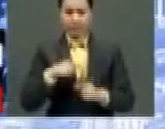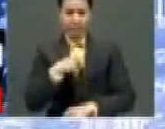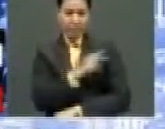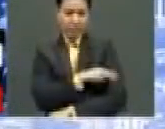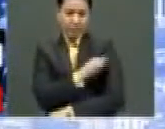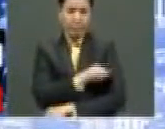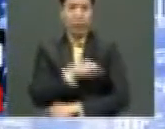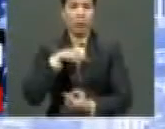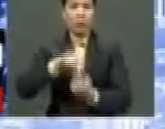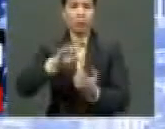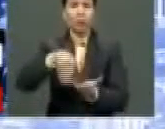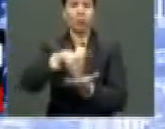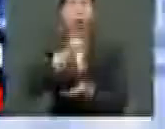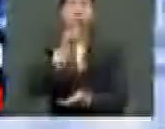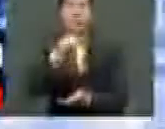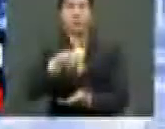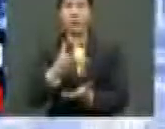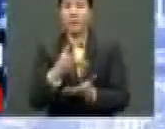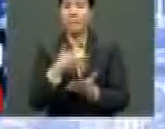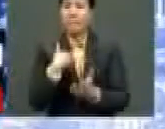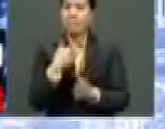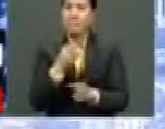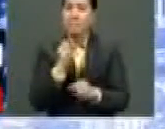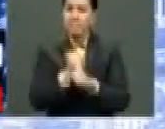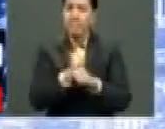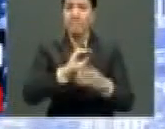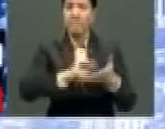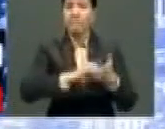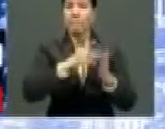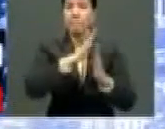วันอย่างที่เคยบอกไว้นะครับถ้าเผื่อป่วยขึ้นมาระหว่างกลางแล้วคุณเป็นป่วยตอนกลับไปบ้านนี้เอ่อที่เหลือเราจะต้องมามาย้อนประวัติดูคนต่างๆเหล่านี้ไม่ได้ครับวันนี้เราจะดูตลอดเลยนะครับนี่คือสิ่งที่เกิดขึ้นครับก็อยากจะให้มั่นใจกับระบบที่เกิดขึ้นแล้วเราก็จะขับเคลื่อนเศรษฐกิจไปด้วยในรูปแบบของการที่มีกิจกรรมกิจกรรมที่ทำให้เกิดความมั่นใจสูงไม่ได้เข้าอ่าwellness Programเป็นกิจกรรมที่อยู่ในอิงกับทางด้านการแพทย์เพราะฉะนั้นจะเป็นกิจการกิจกรรมที่เราสามารถตอบสังคมตอบคนได้แล้วขับเคลื่อนทางด้านเศรษฐกิจได้ส่วนหนึ่งนะครับนี่คือสิ่งที่ยืนยันให้เกิดขึ้นก่อนตอนนี้ครับอ่า